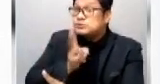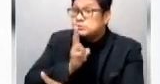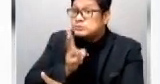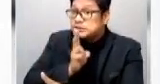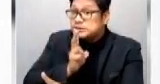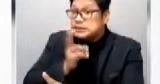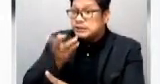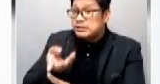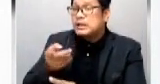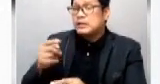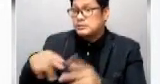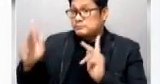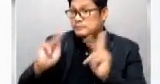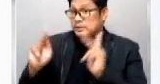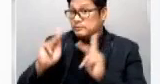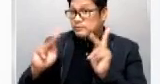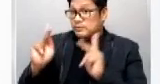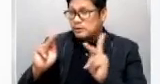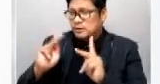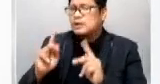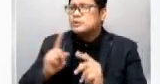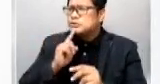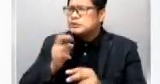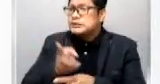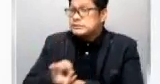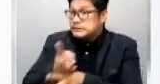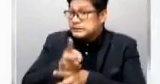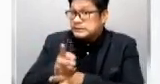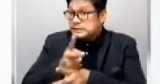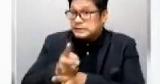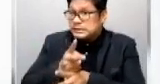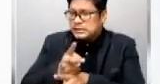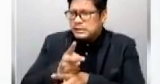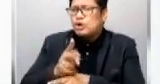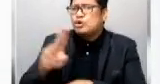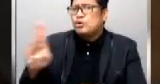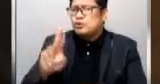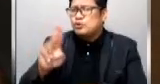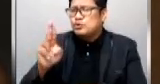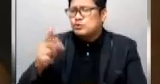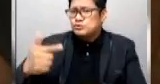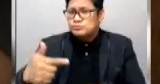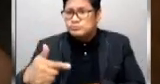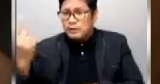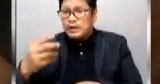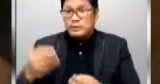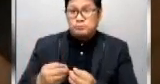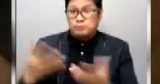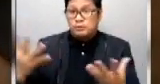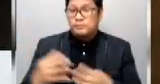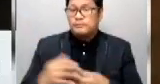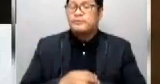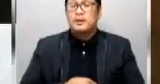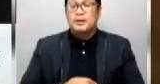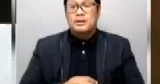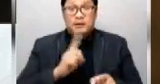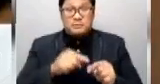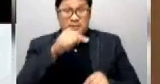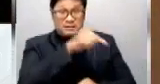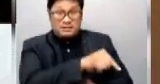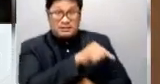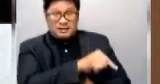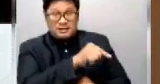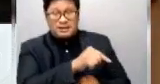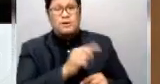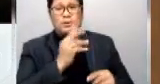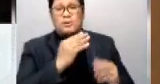ito ay nag-iingat po ng mga loose firearms and explosives. Pero ayon sa may bahay ng isa sa nasawi,